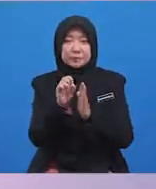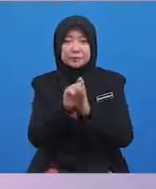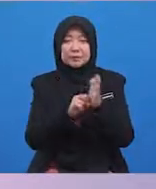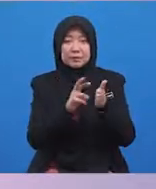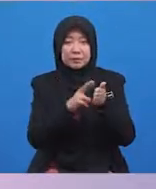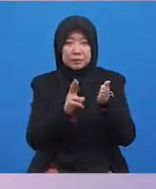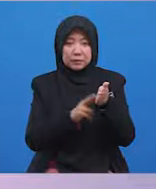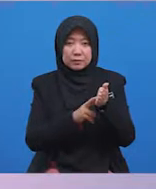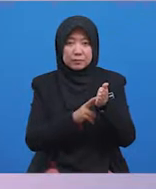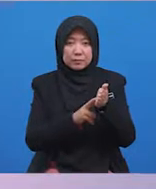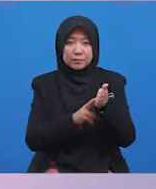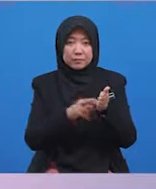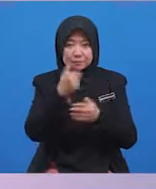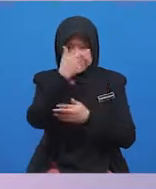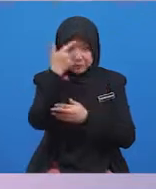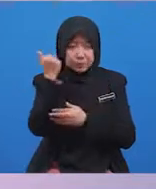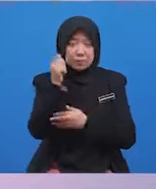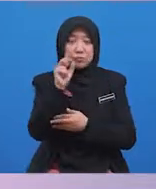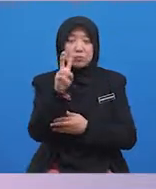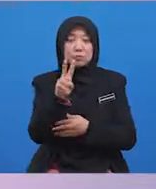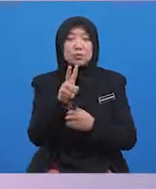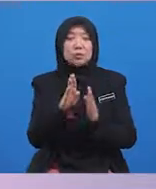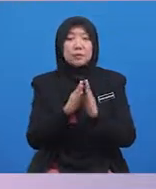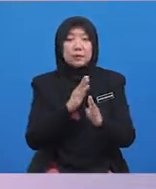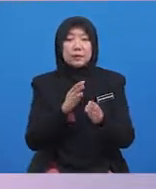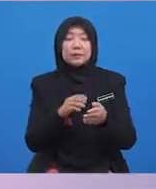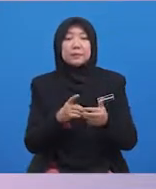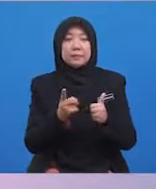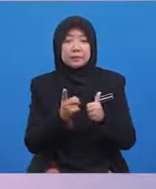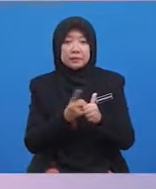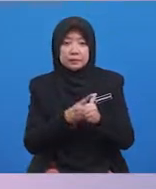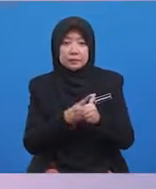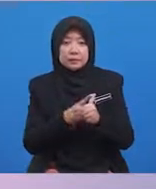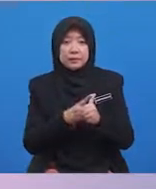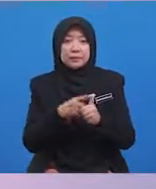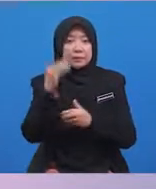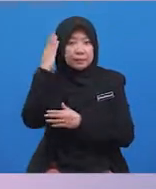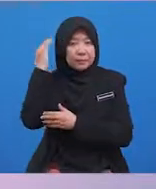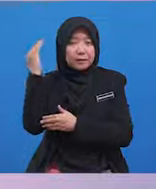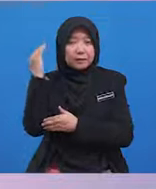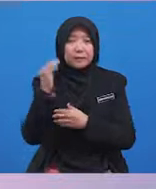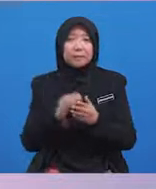kerana 2 baris pertama adalah pembayang, manakala 2 baris terakhir adalah